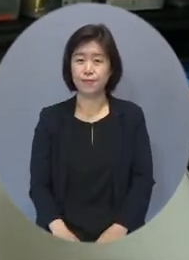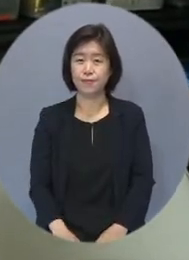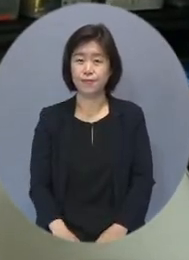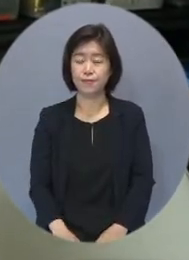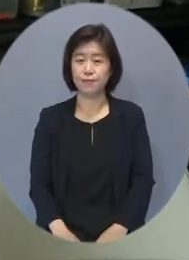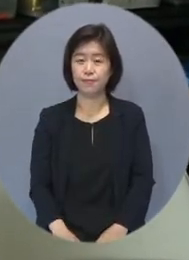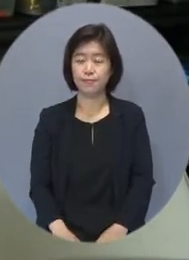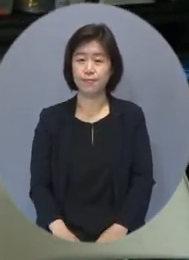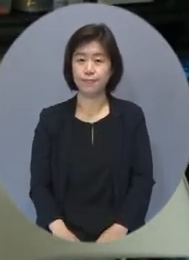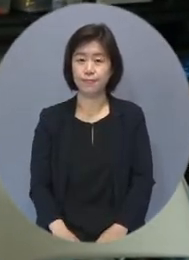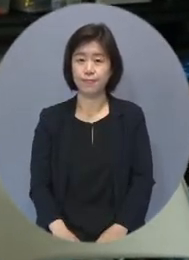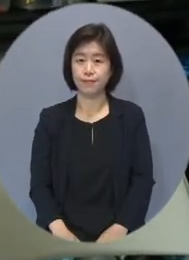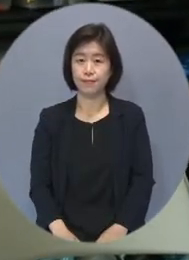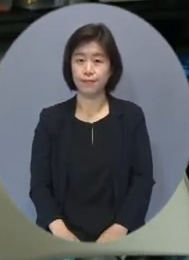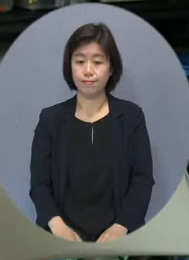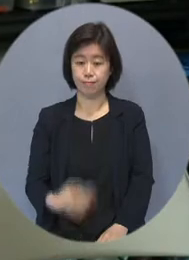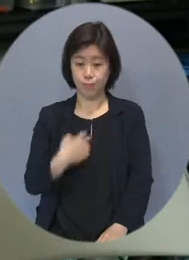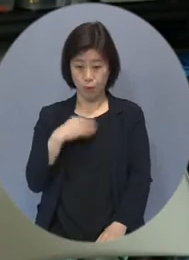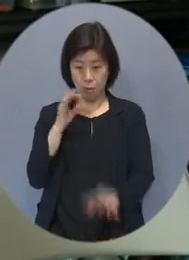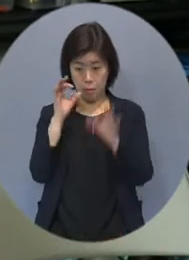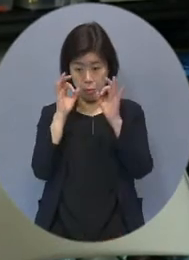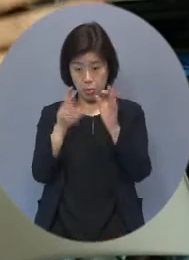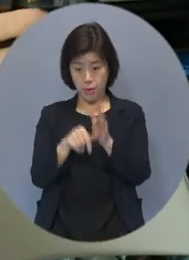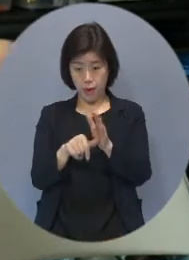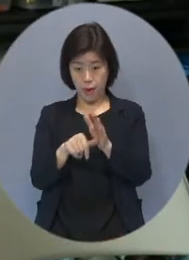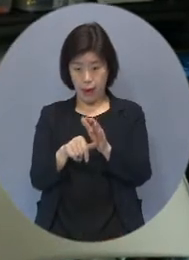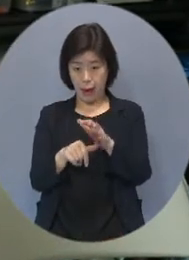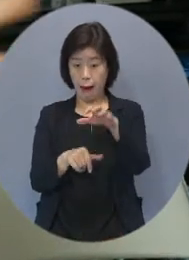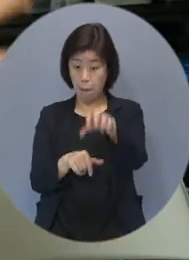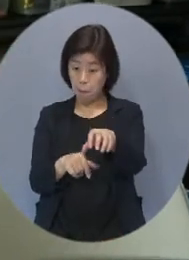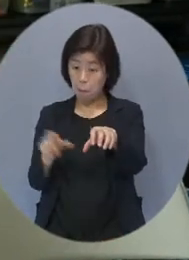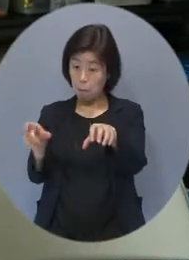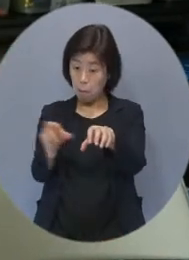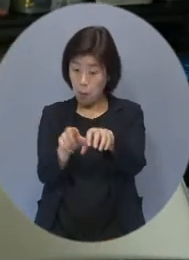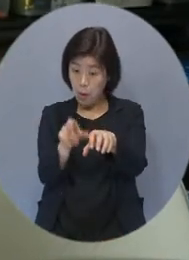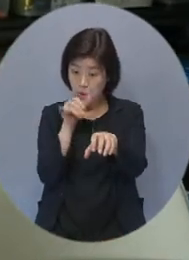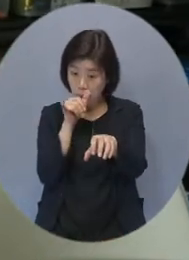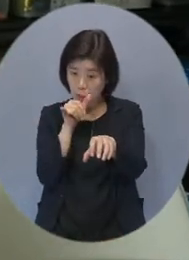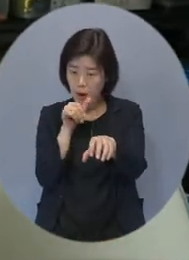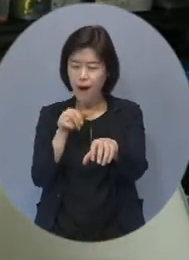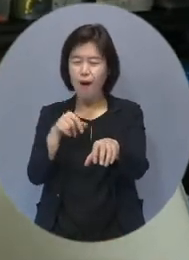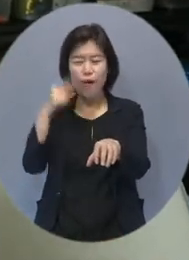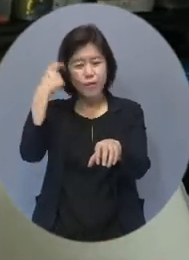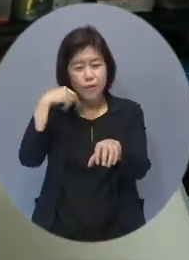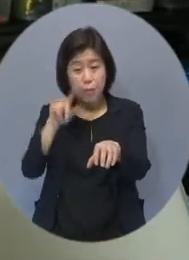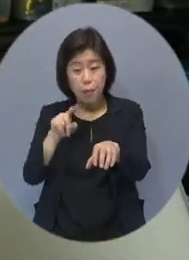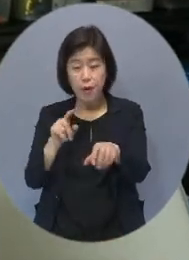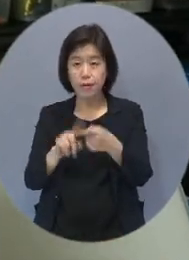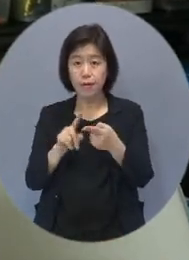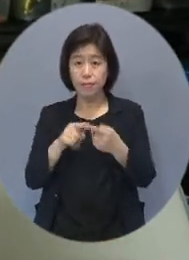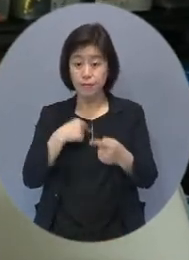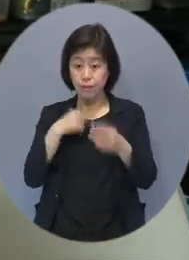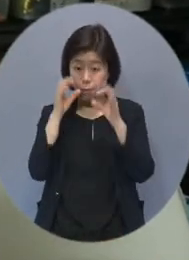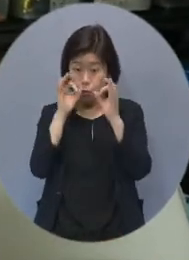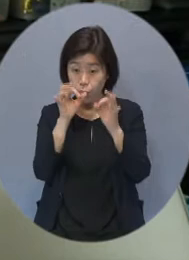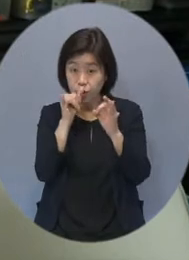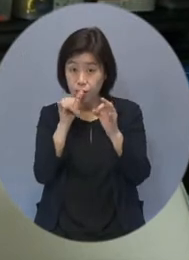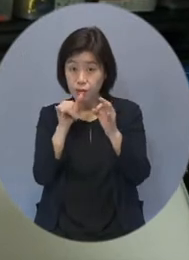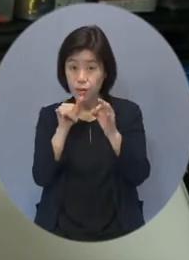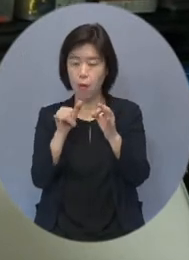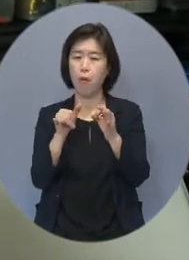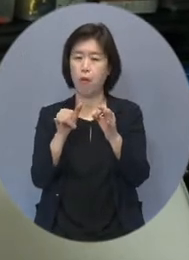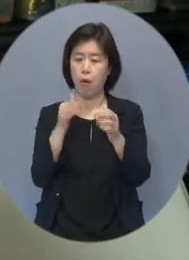뭐 시각적으로는 다 표시가 나잖아요. 컬러라든가 재질이라든가 이런 것들 다 표시가 나니까 이제 그런 거에 막 이렇게